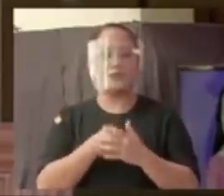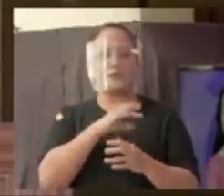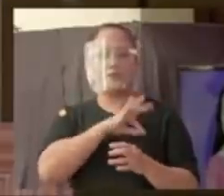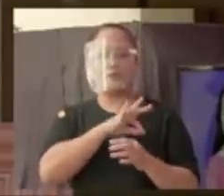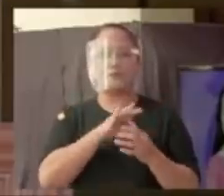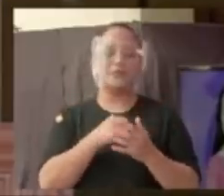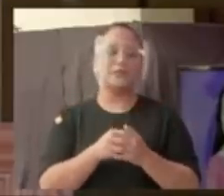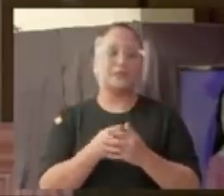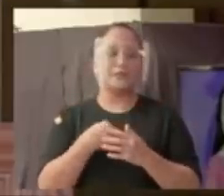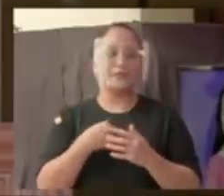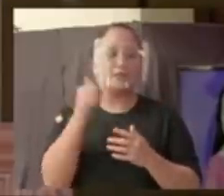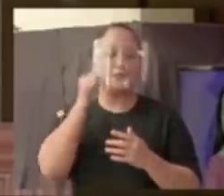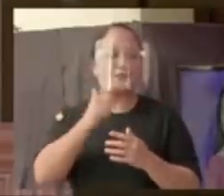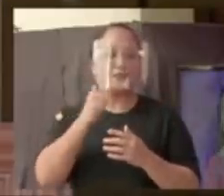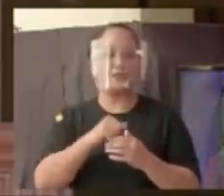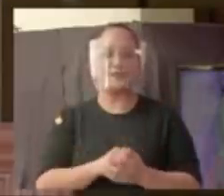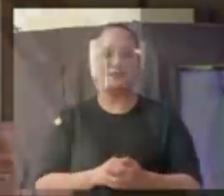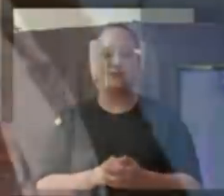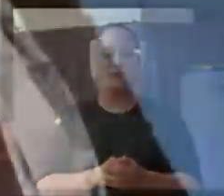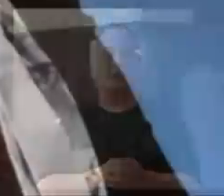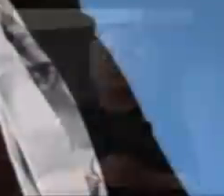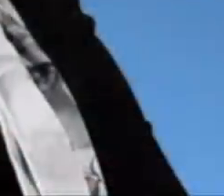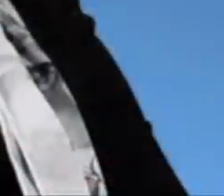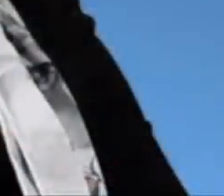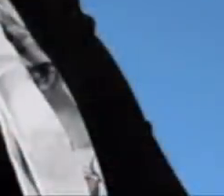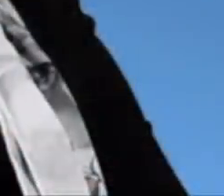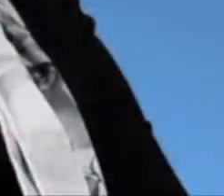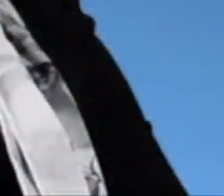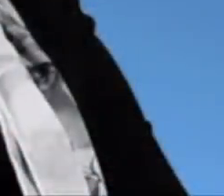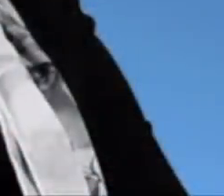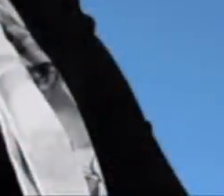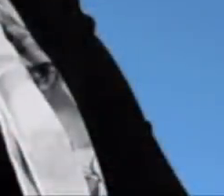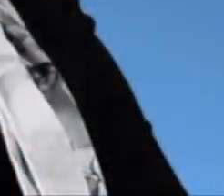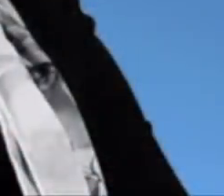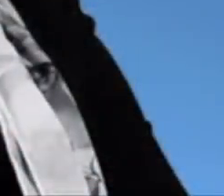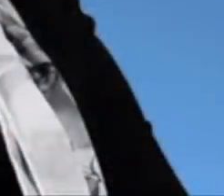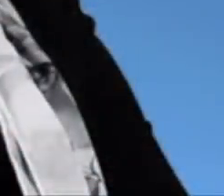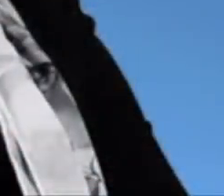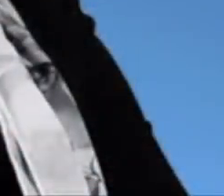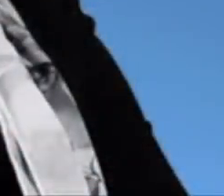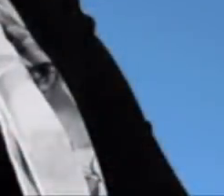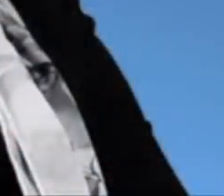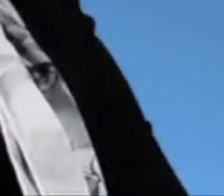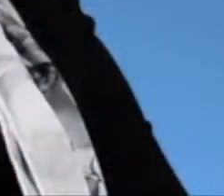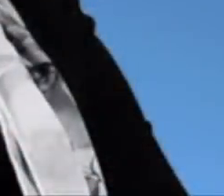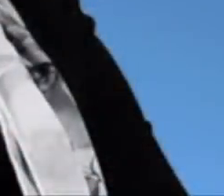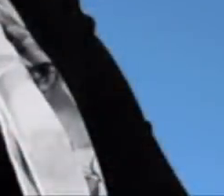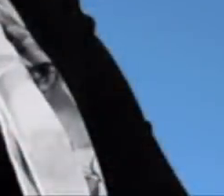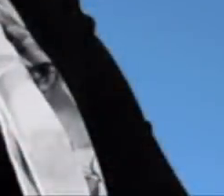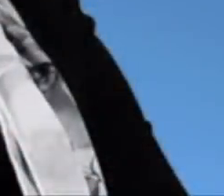kababaihan. Si Senator Laila De Lima ng Liberal Party, ang tanging dahilan kung bakit siya nasa